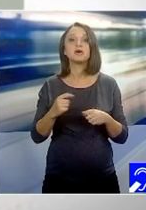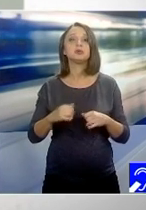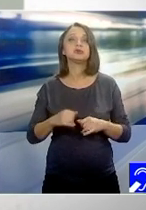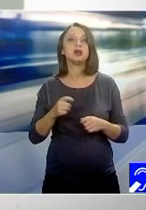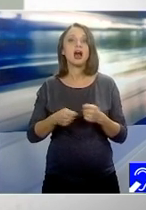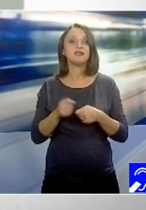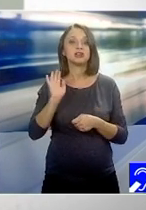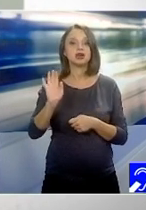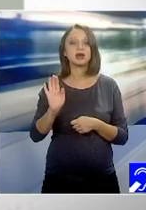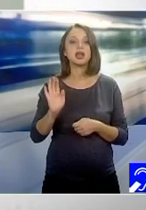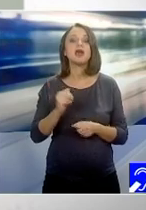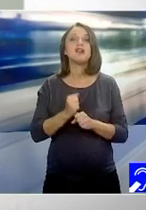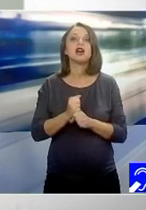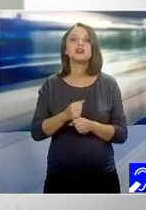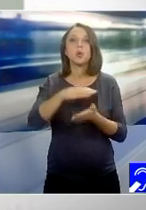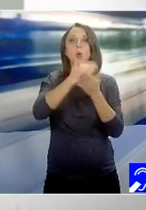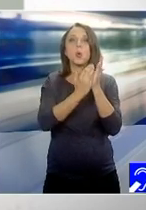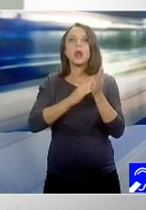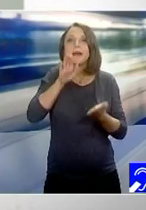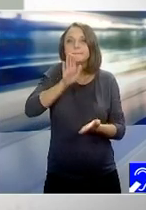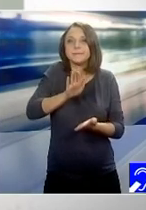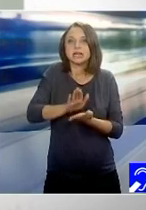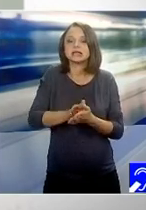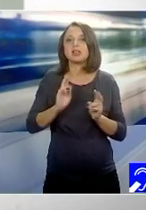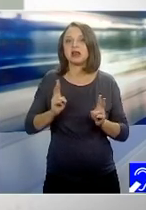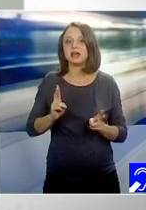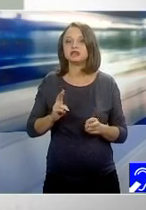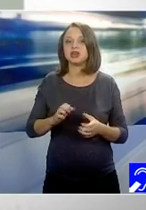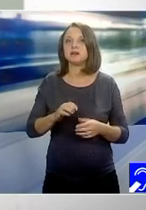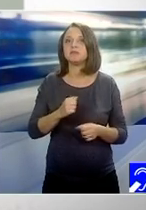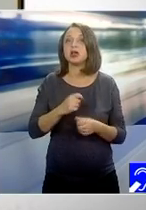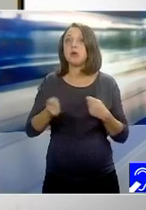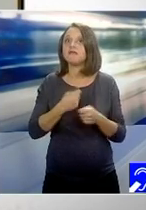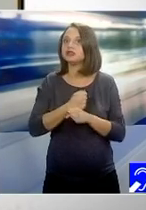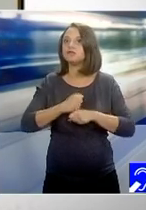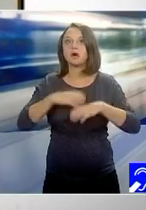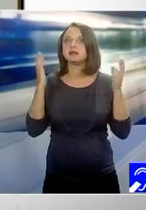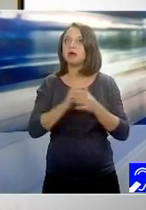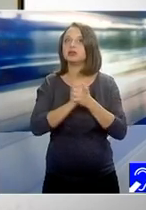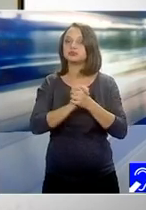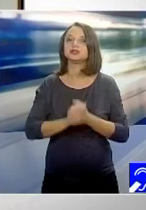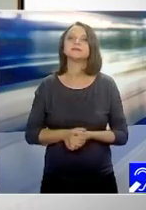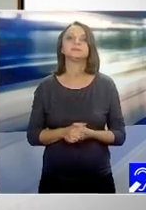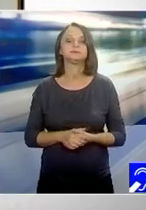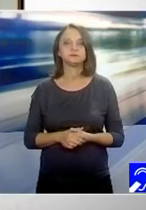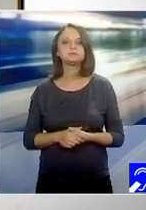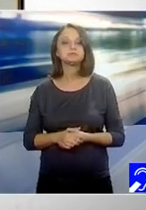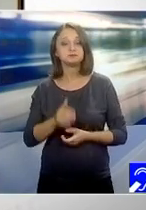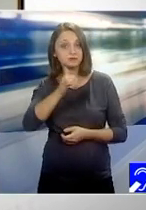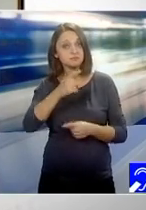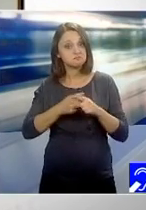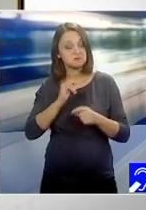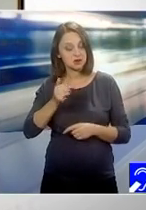care... ulei presat la rece, care are mare succes. Excelent. Și vreau să spun că la lansarea